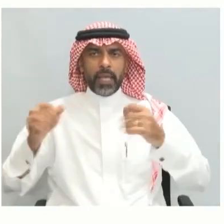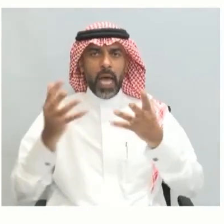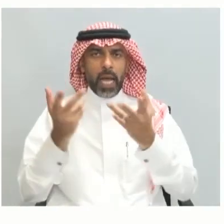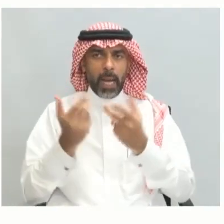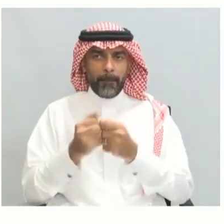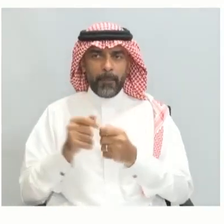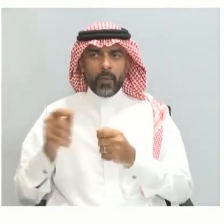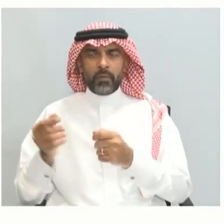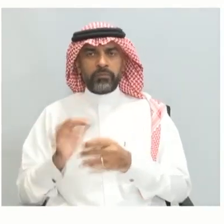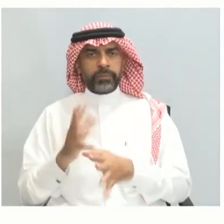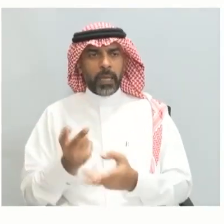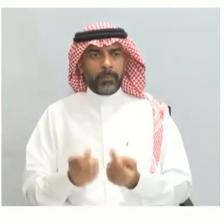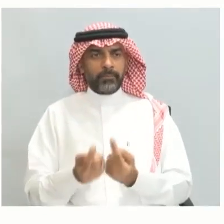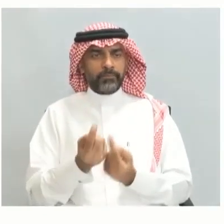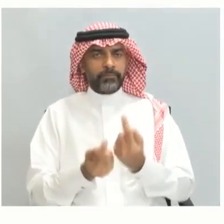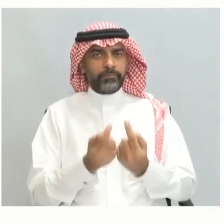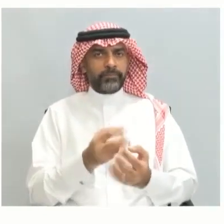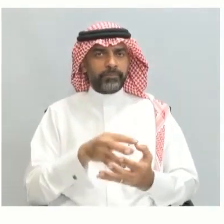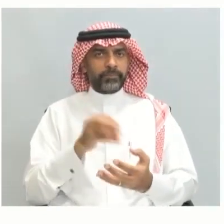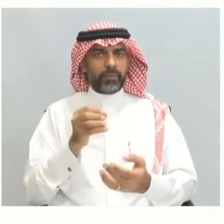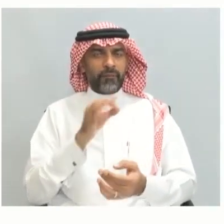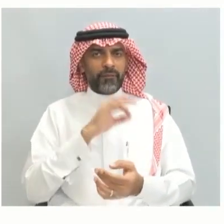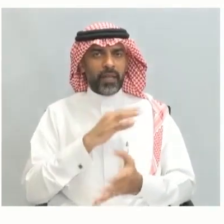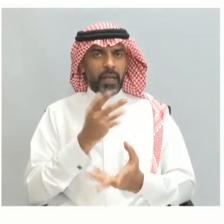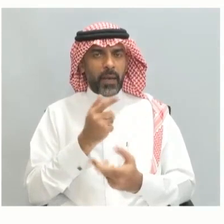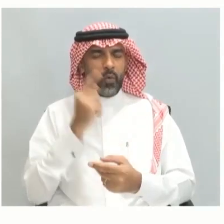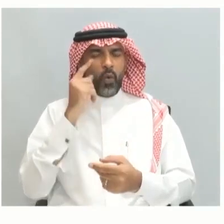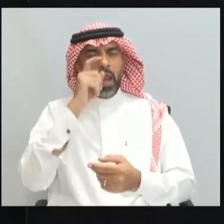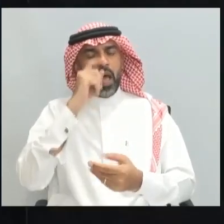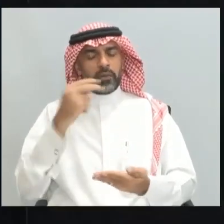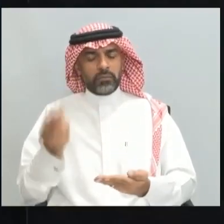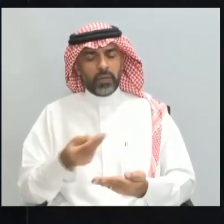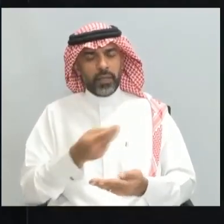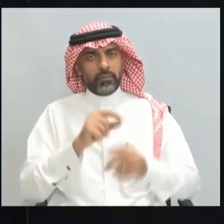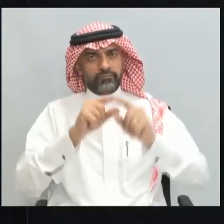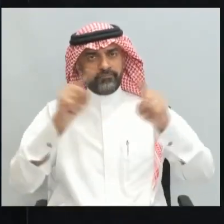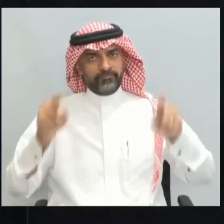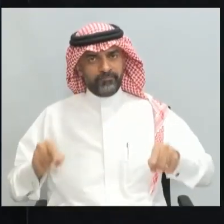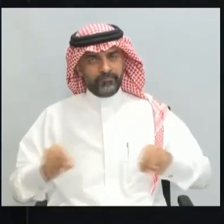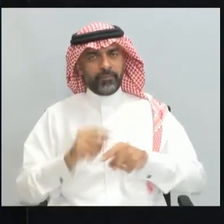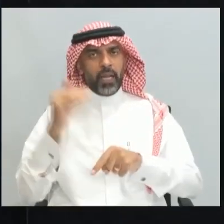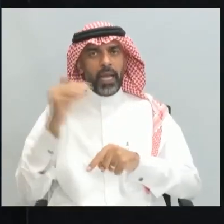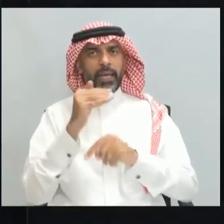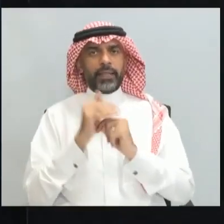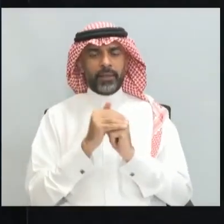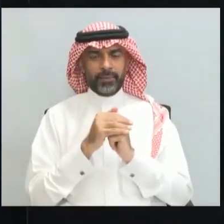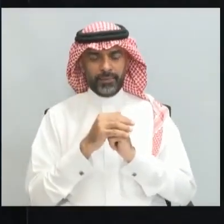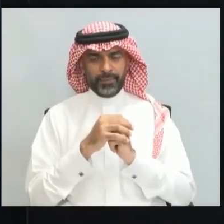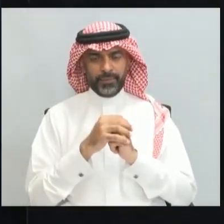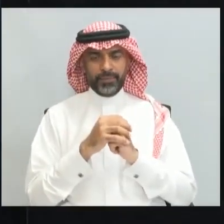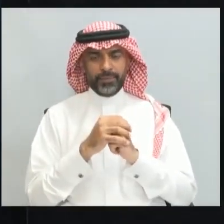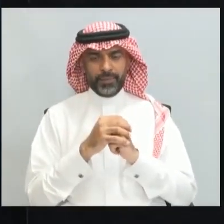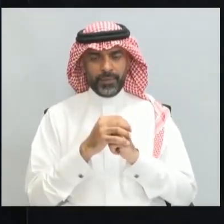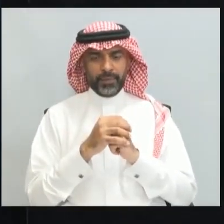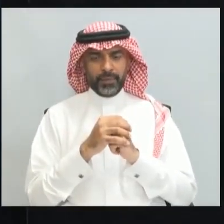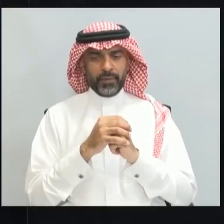تنتجه هذه الاراضي الزراعيه من منتجات فيستطيع او تستطيع الحكومات في ذلك الوقت من اخذ الضرائب